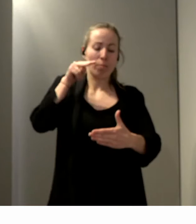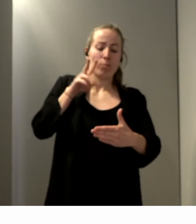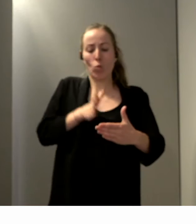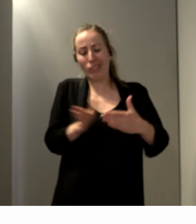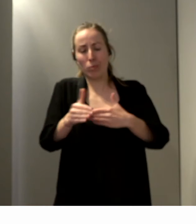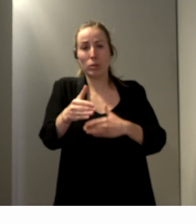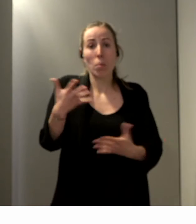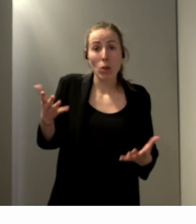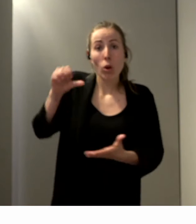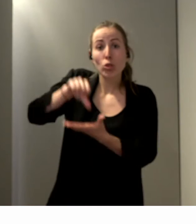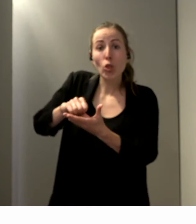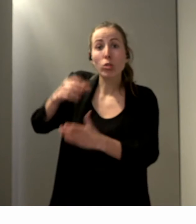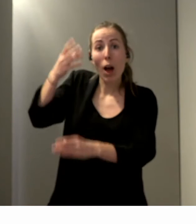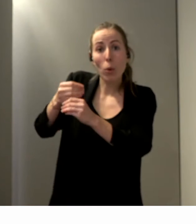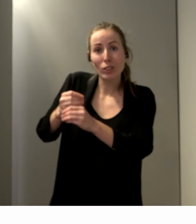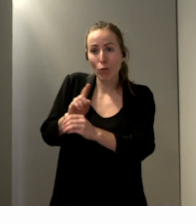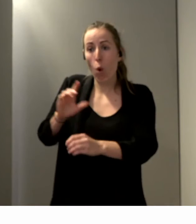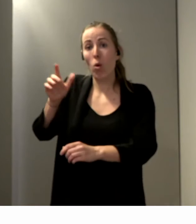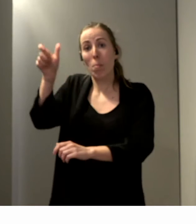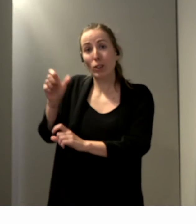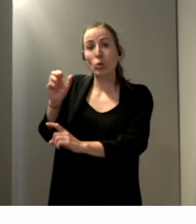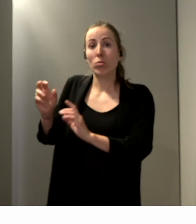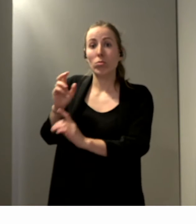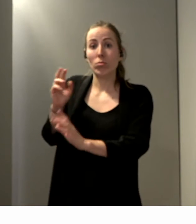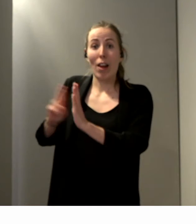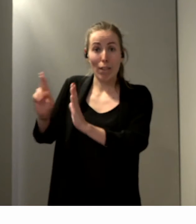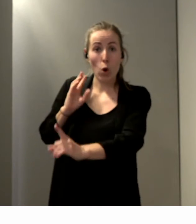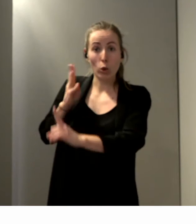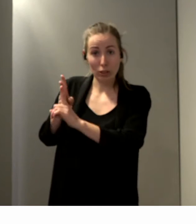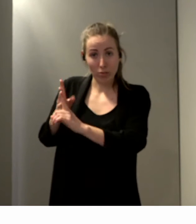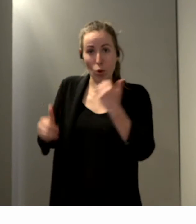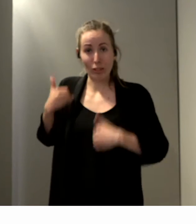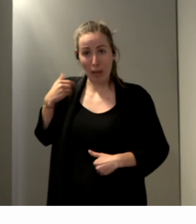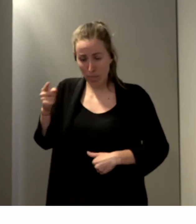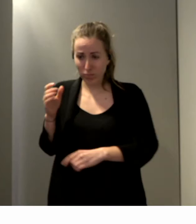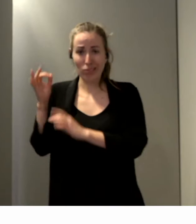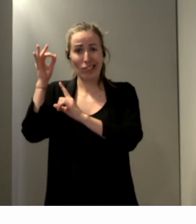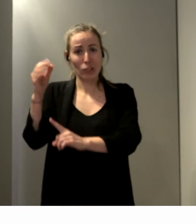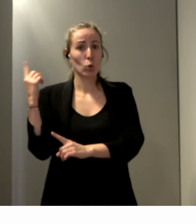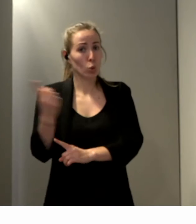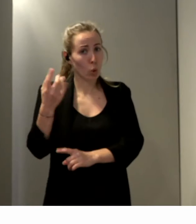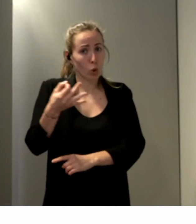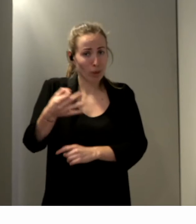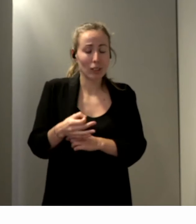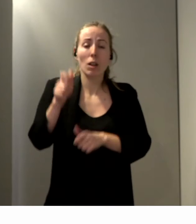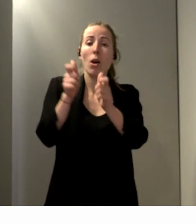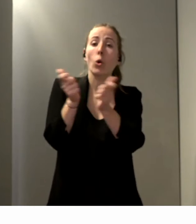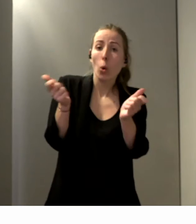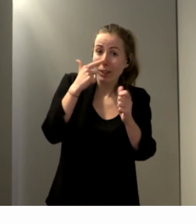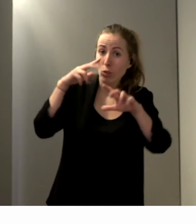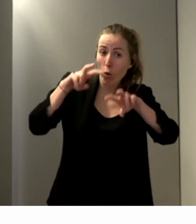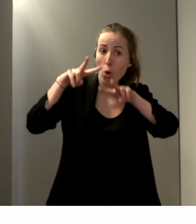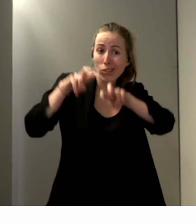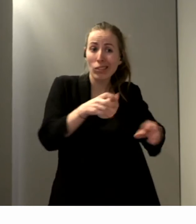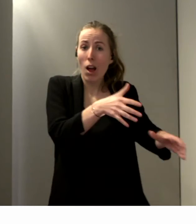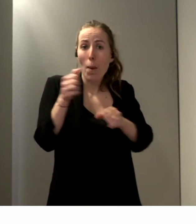référent handicap, travailler sur l'accessibilité universelle. On a mis en place, je vous l'ai dit, des aides pour les entreprises qui recrutent, mais on finance